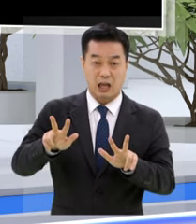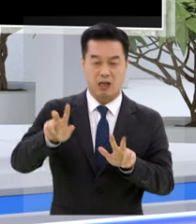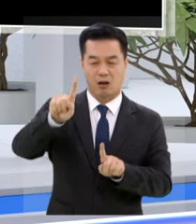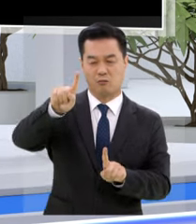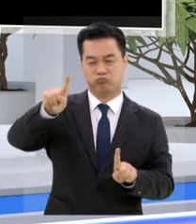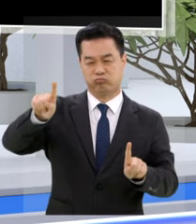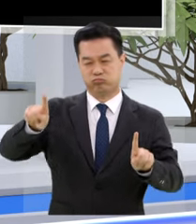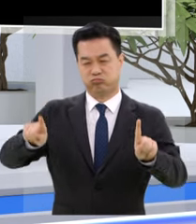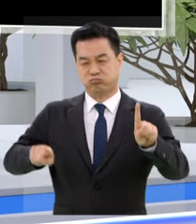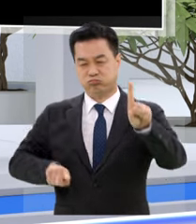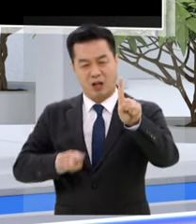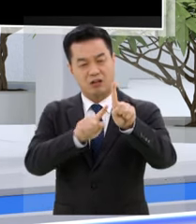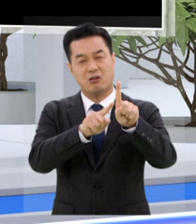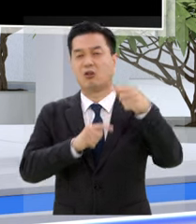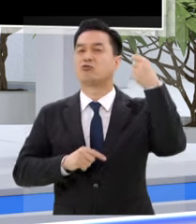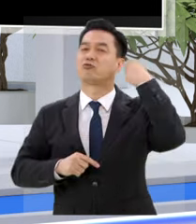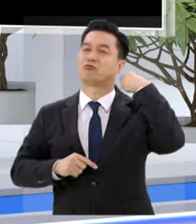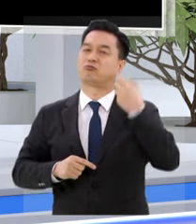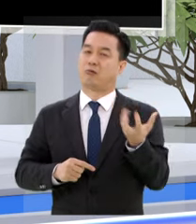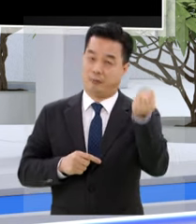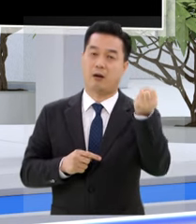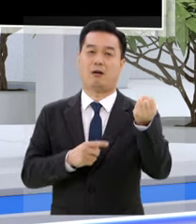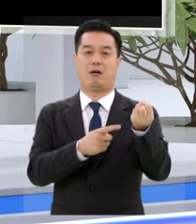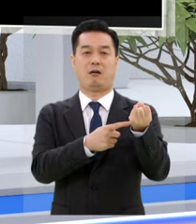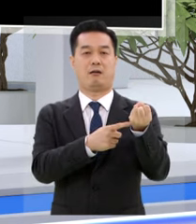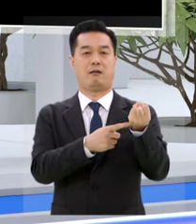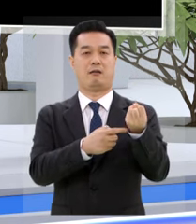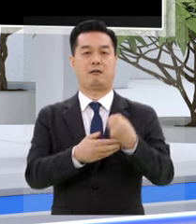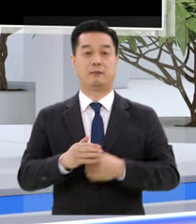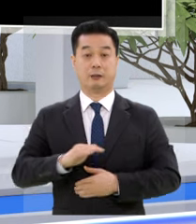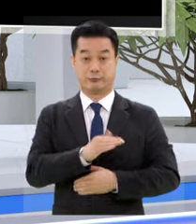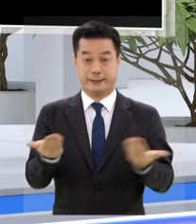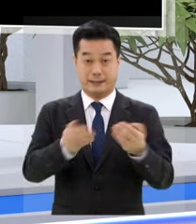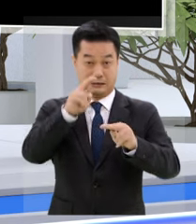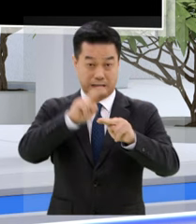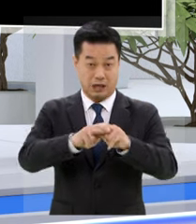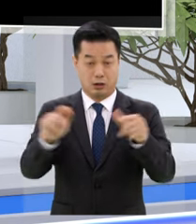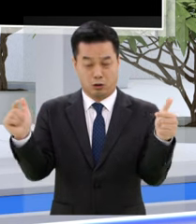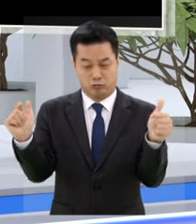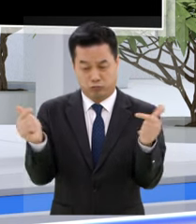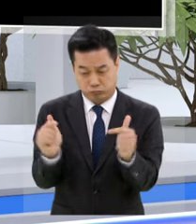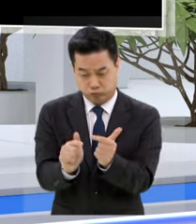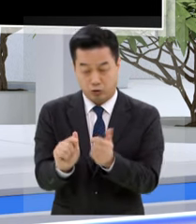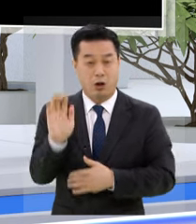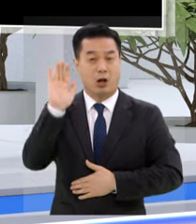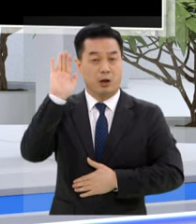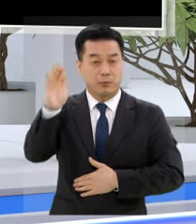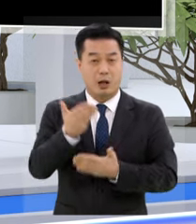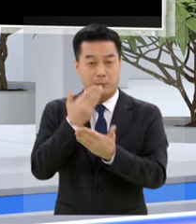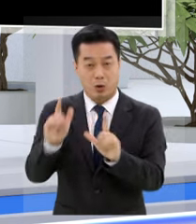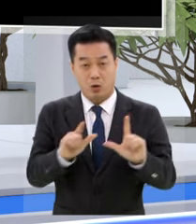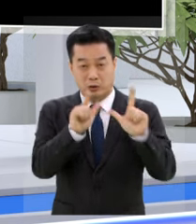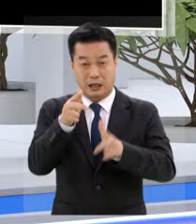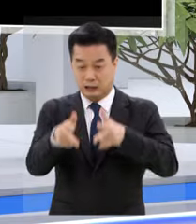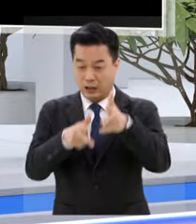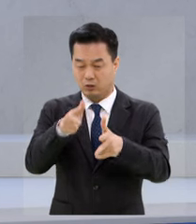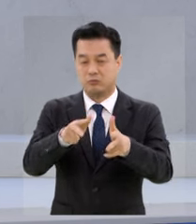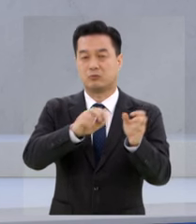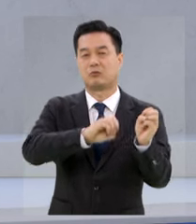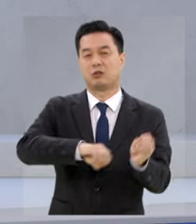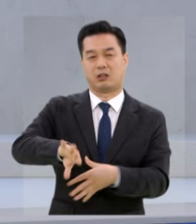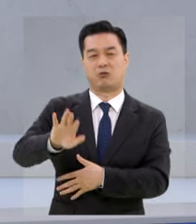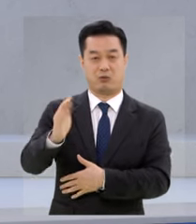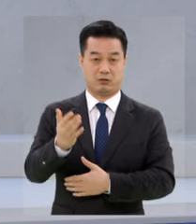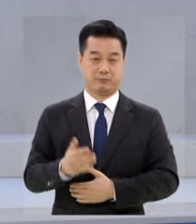중국에 내주고 말았습니다 우리의 일자리는 물론이고 미래 먹거리까지 잃게 된